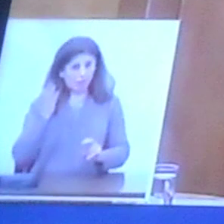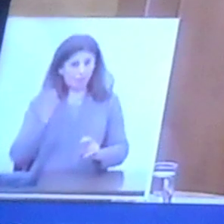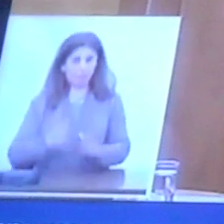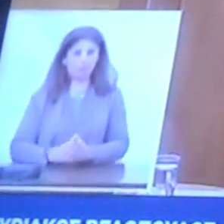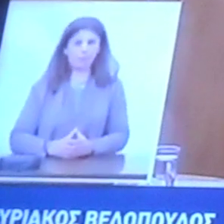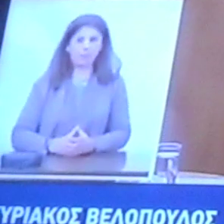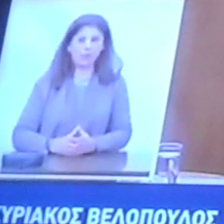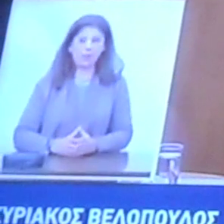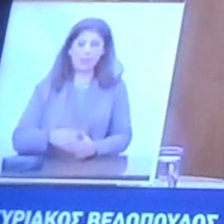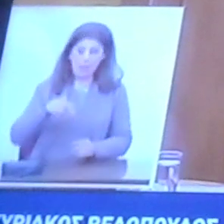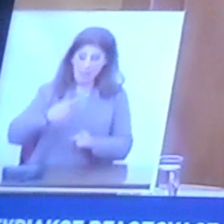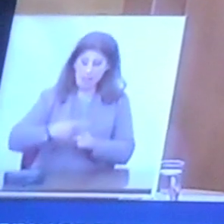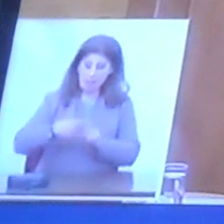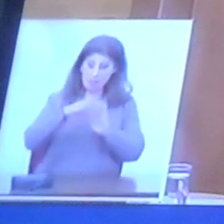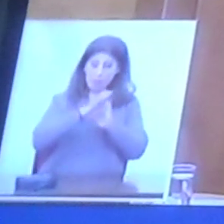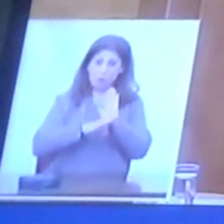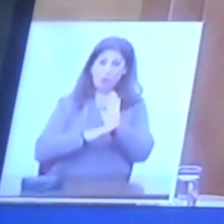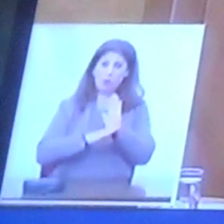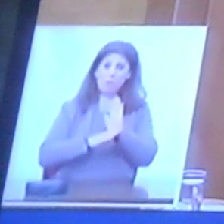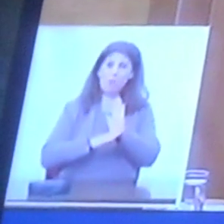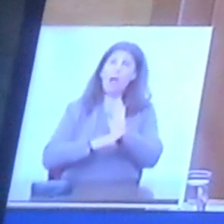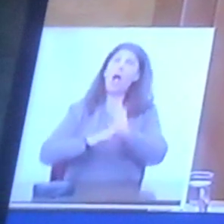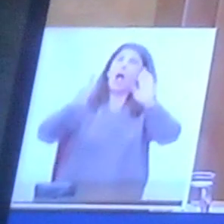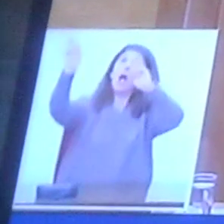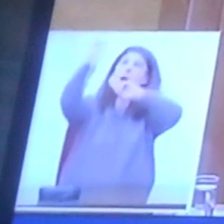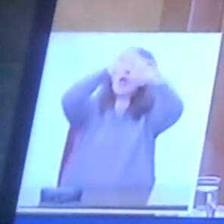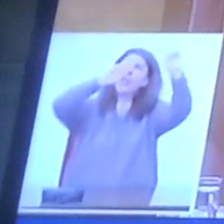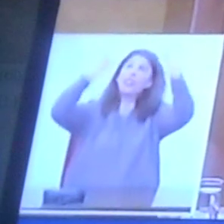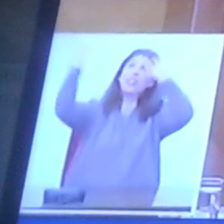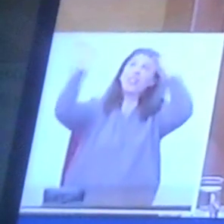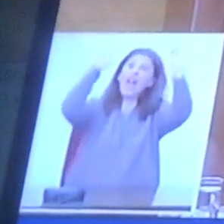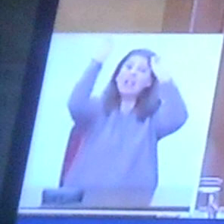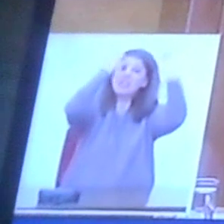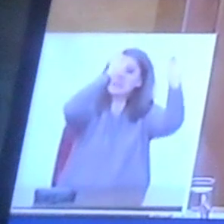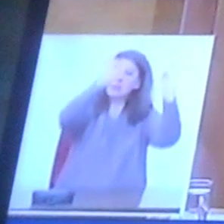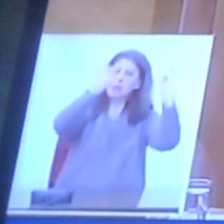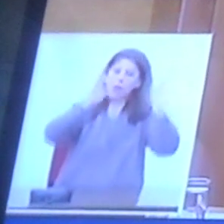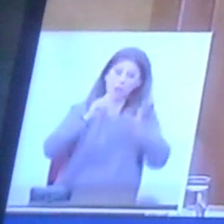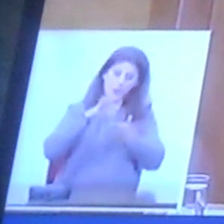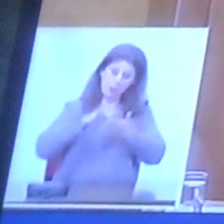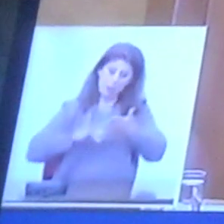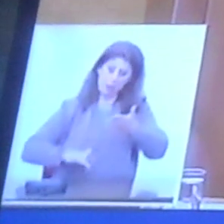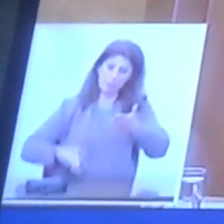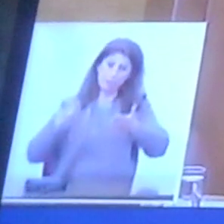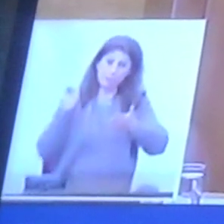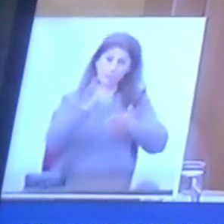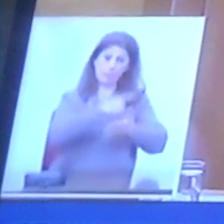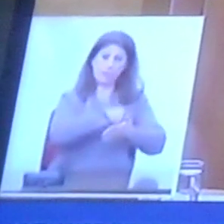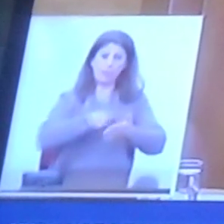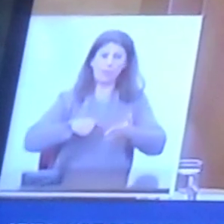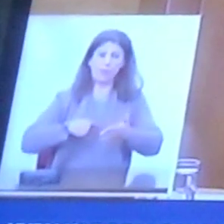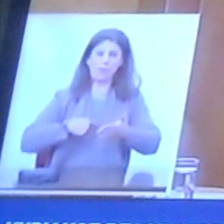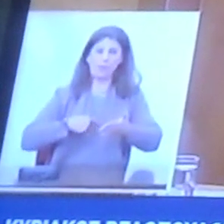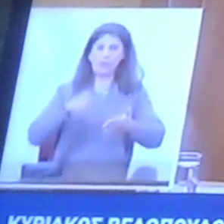πρόγραμμα της Ελλάδος. Ο Πρωθυπουργός 22/3/22 πήρε επιστολή από τον Διευθυντή της Ευρωπαϊκής Διαστημικής